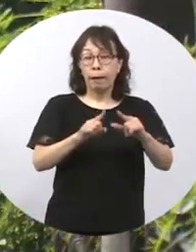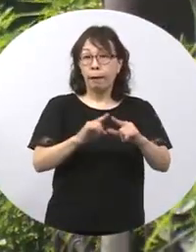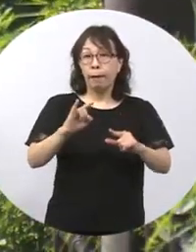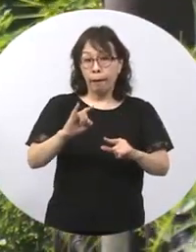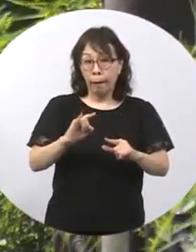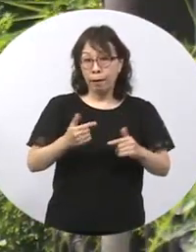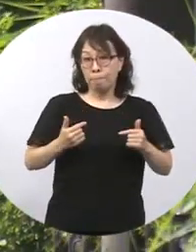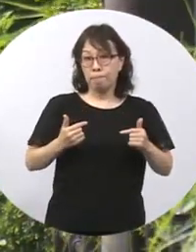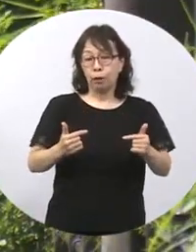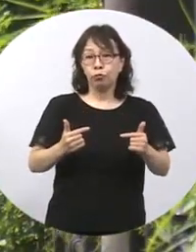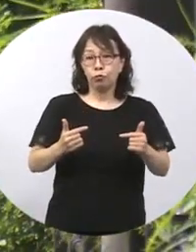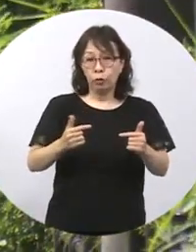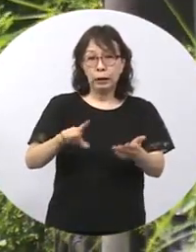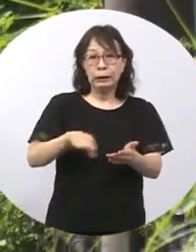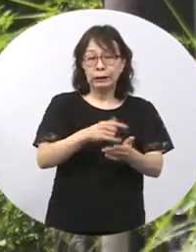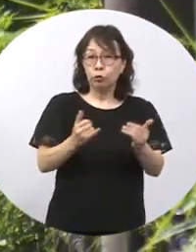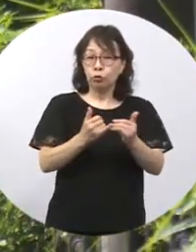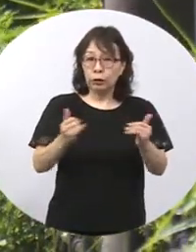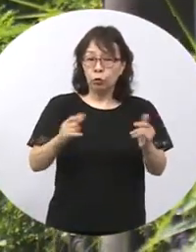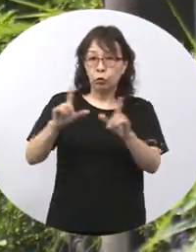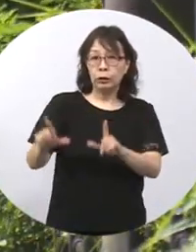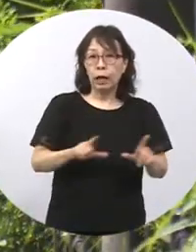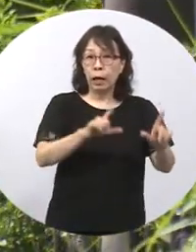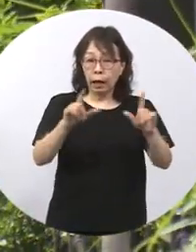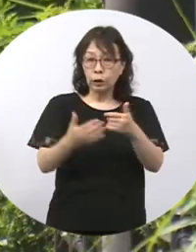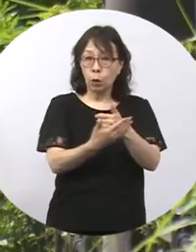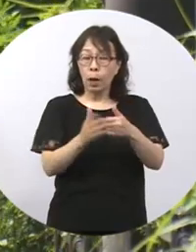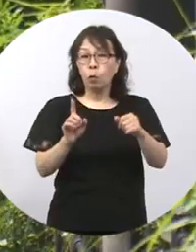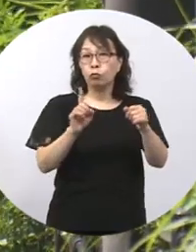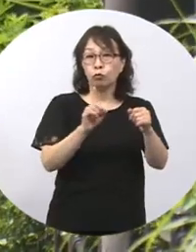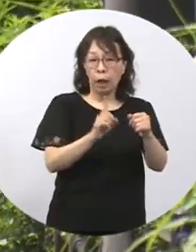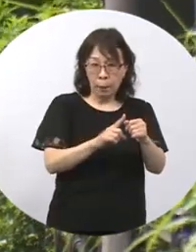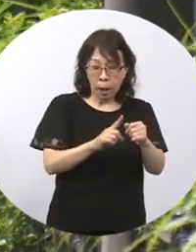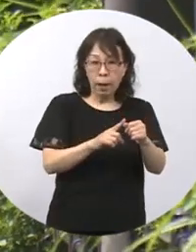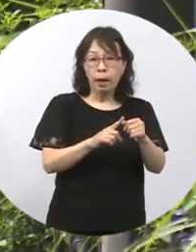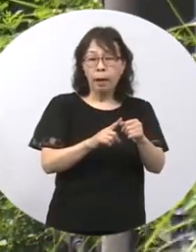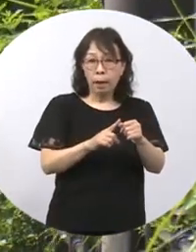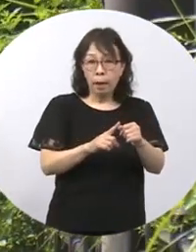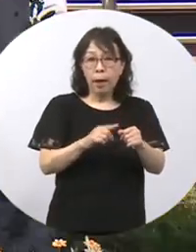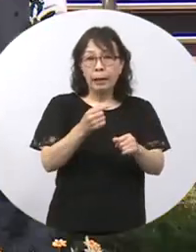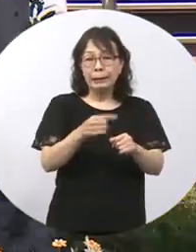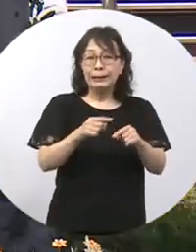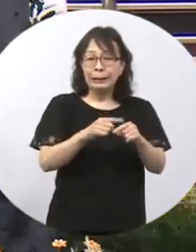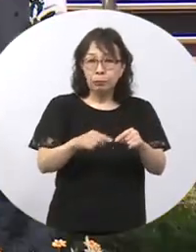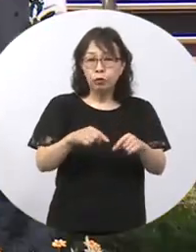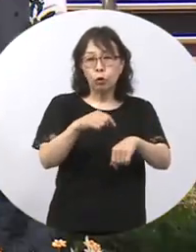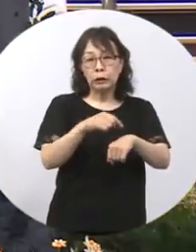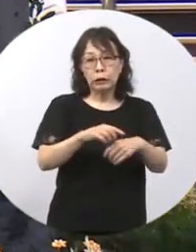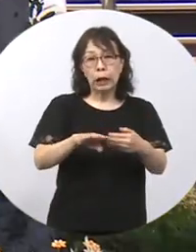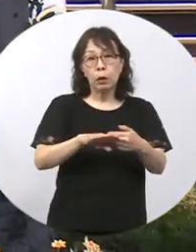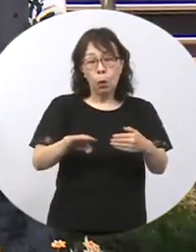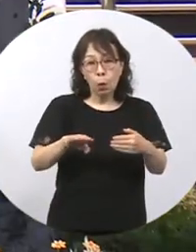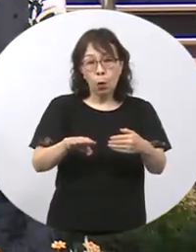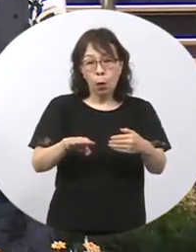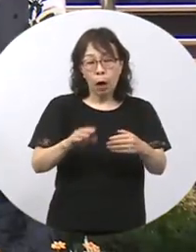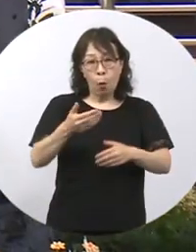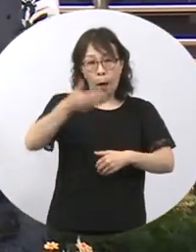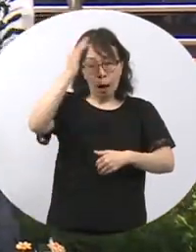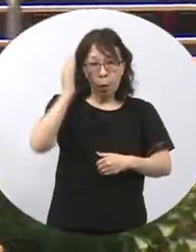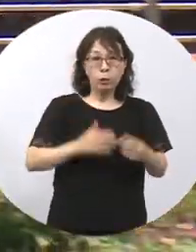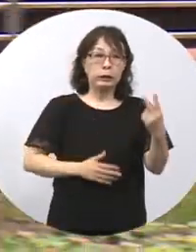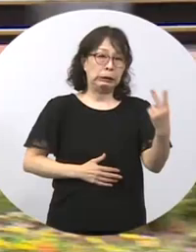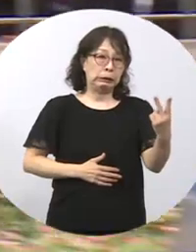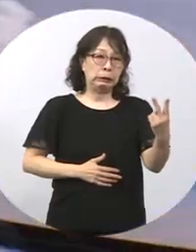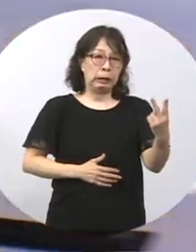AI オンデマンドバスは地域の方々の生活を守るため、一部の時間帯を除き2台のワゴン車両